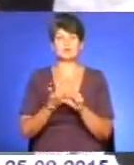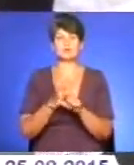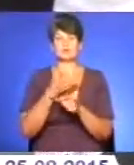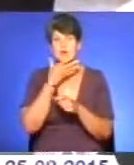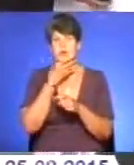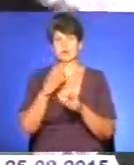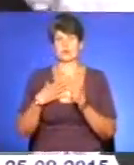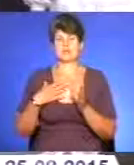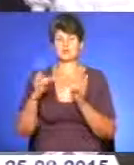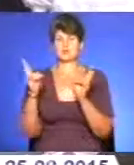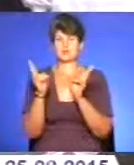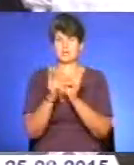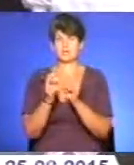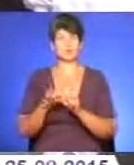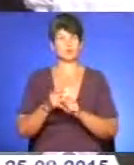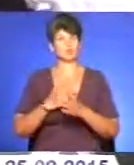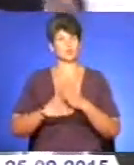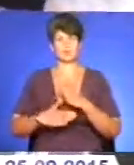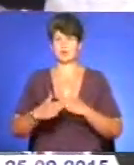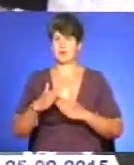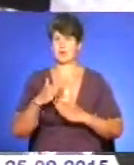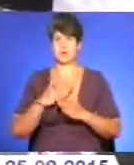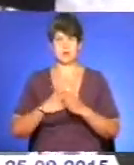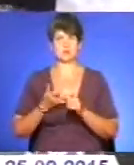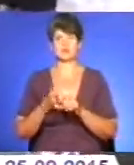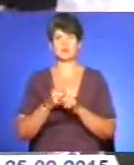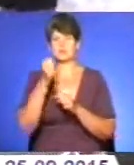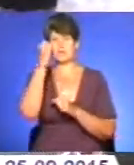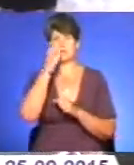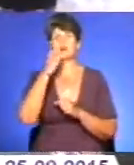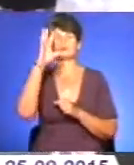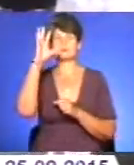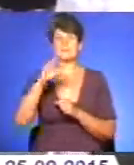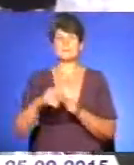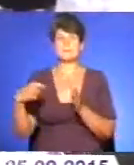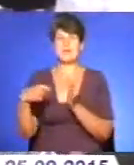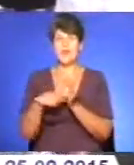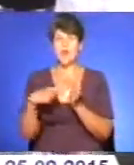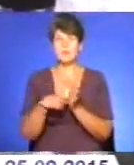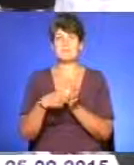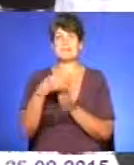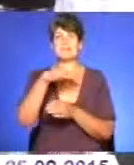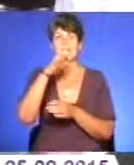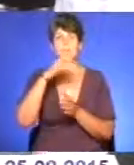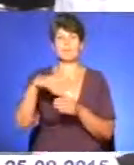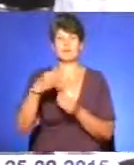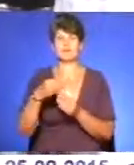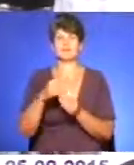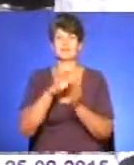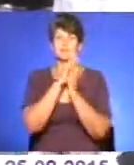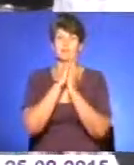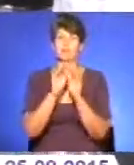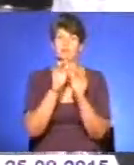нас зустріли. Ми дуже раді. Дуже вам дякуємо за все. Накормили, напоїли і спати